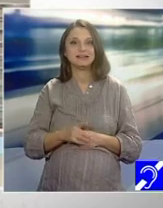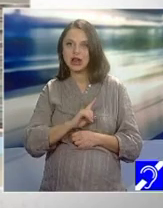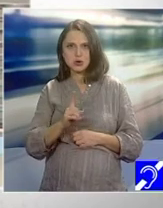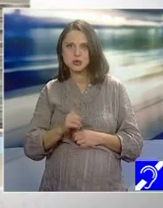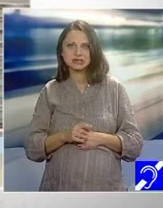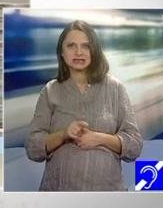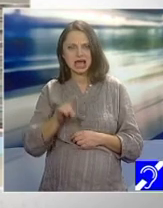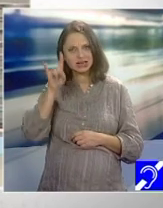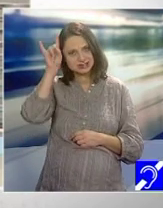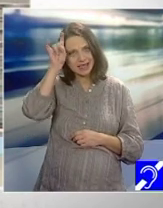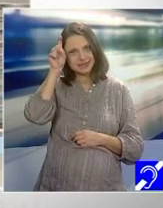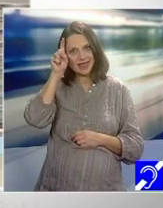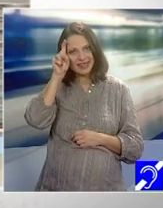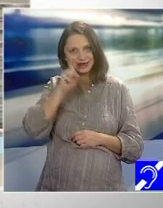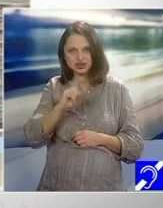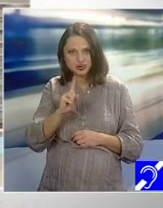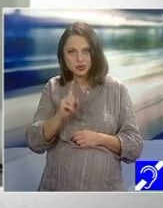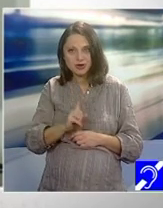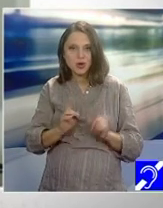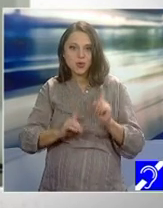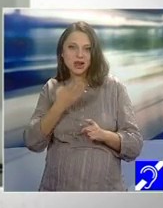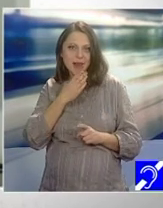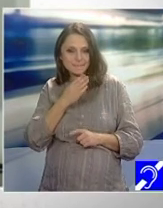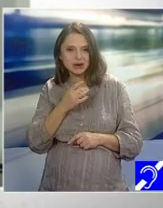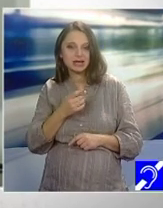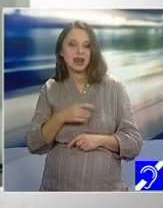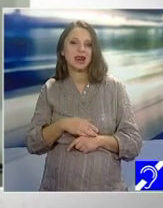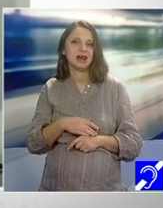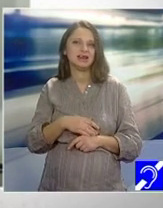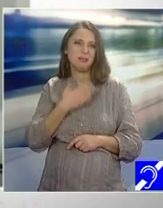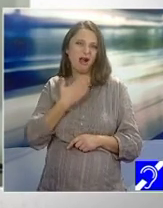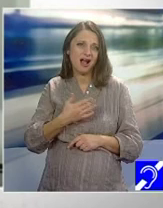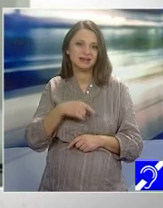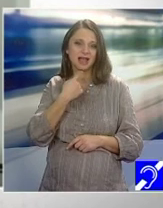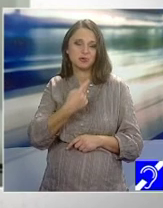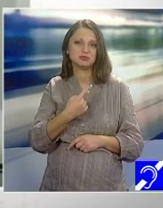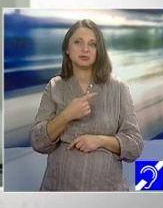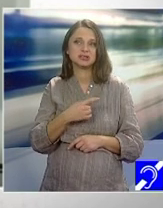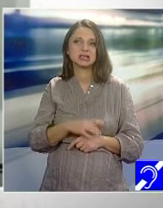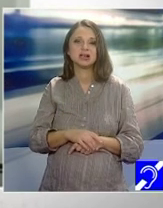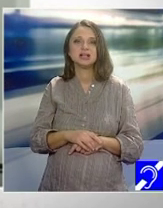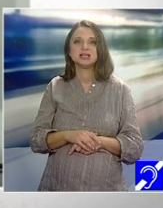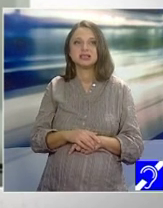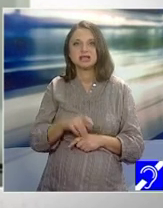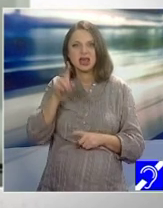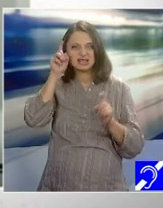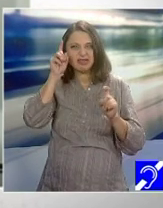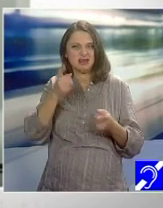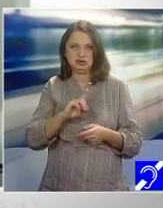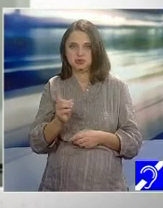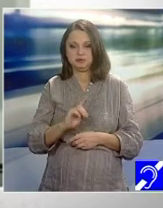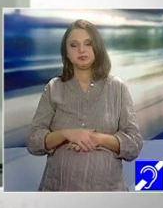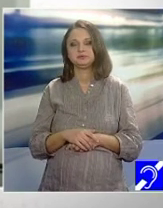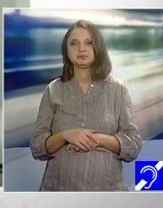sataniști, nu sunt așa sataniști, cum exact. Unele păreri, din păcate, au subliniat atunci când ați a fost vorba și